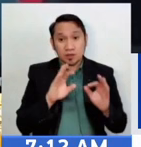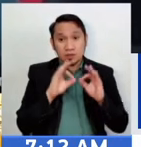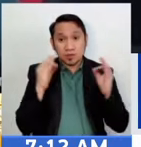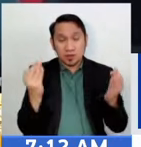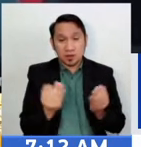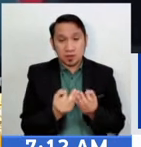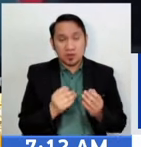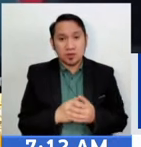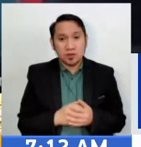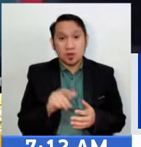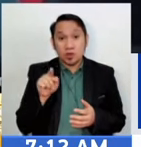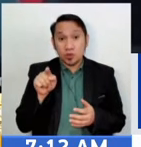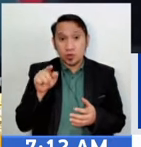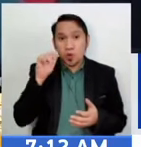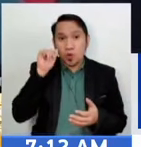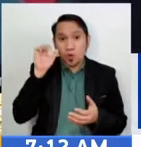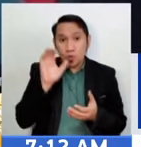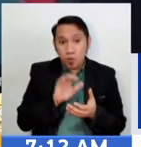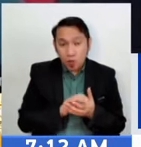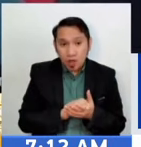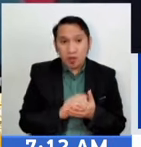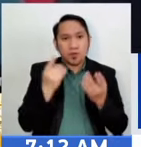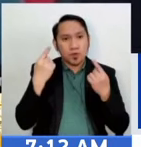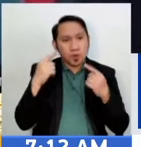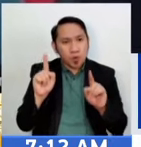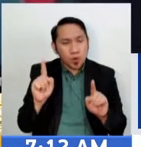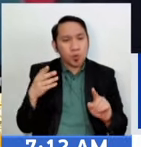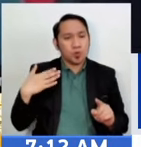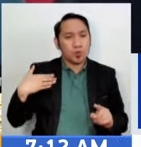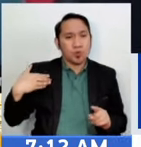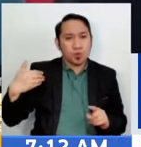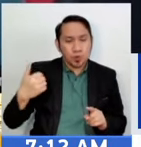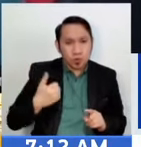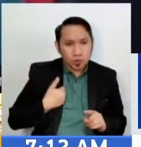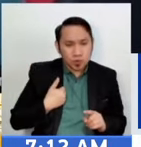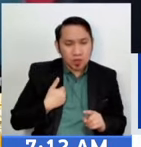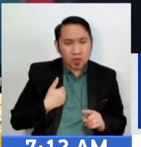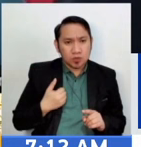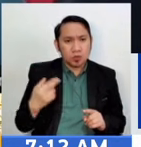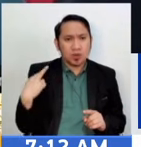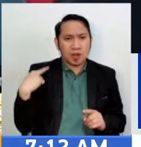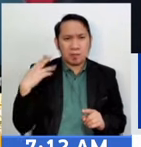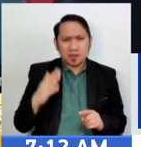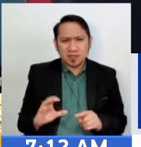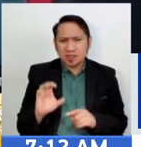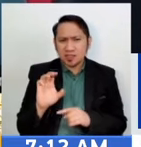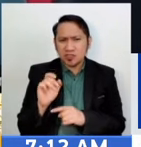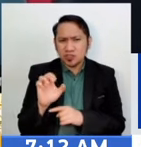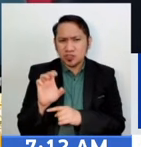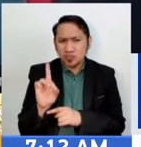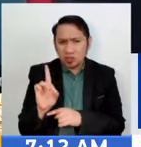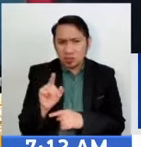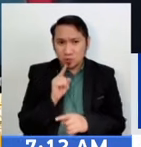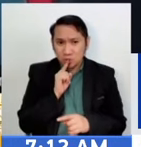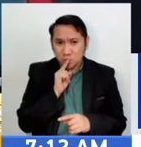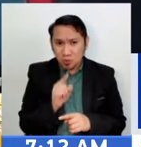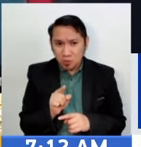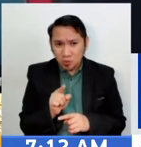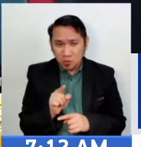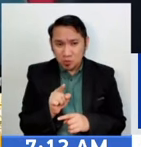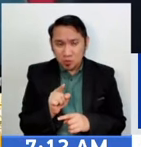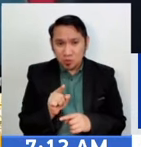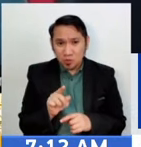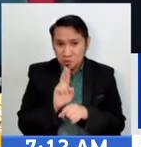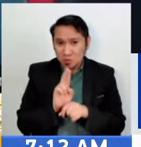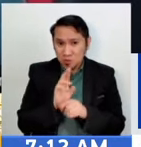wife went to Canada representing CHED. Is this true? On official business?